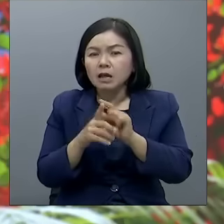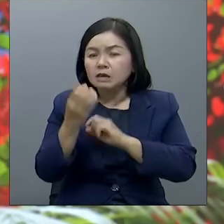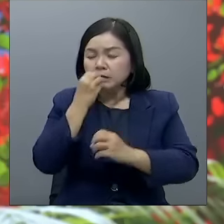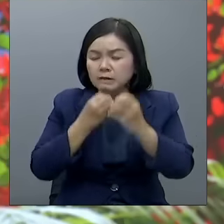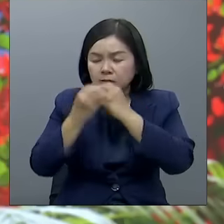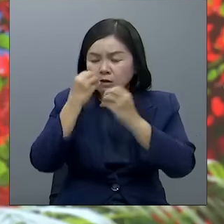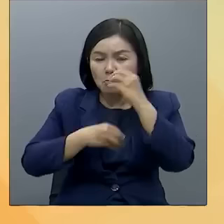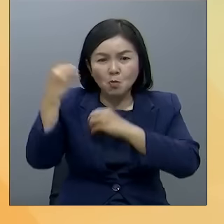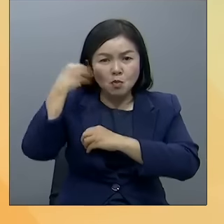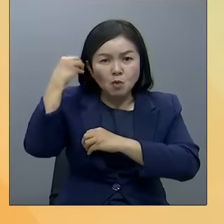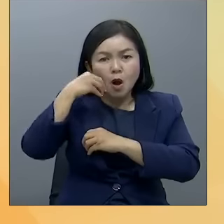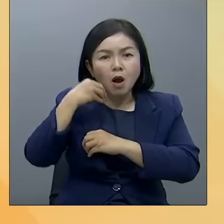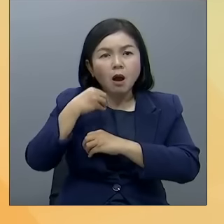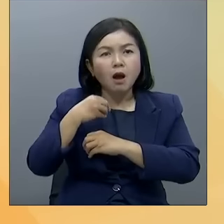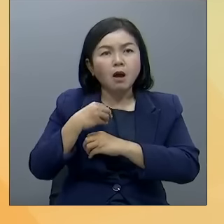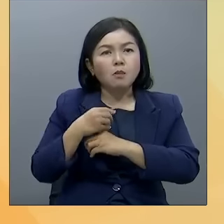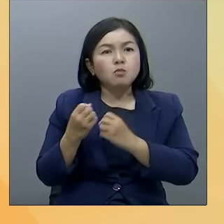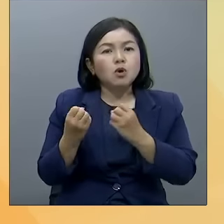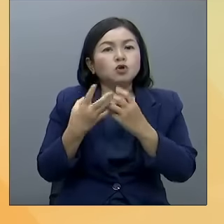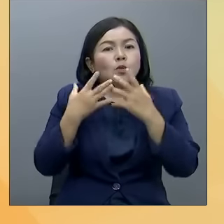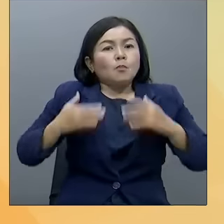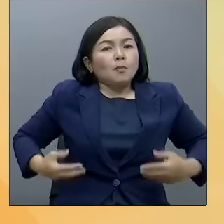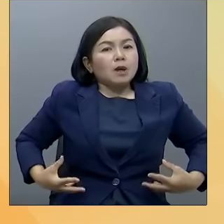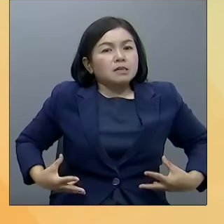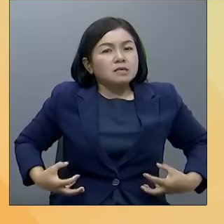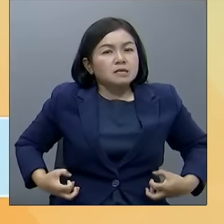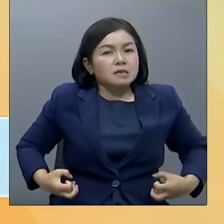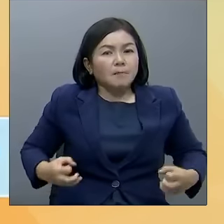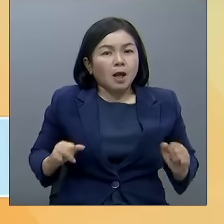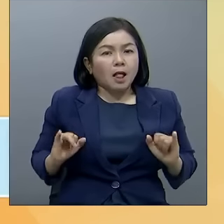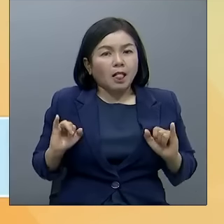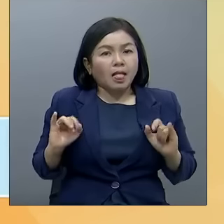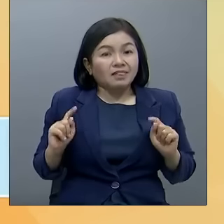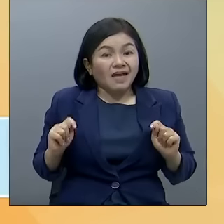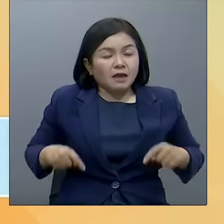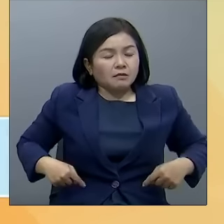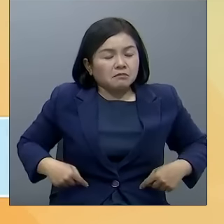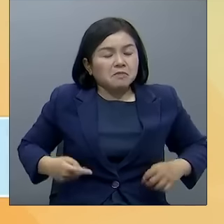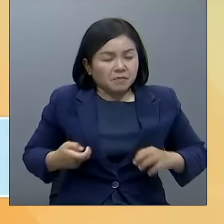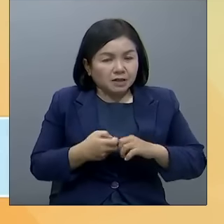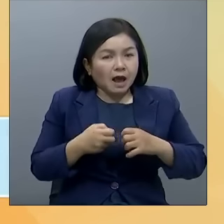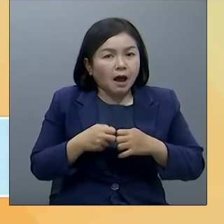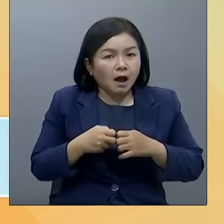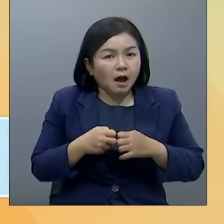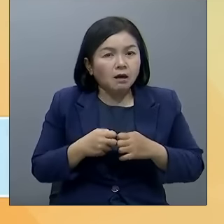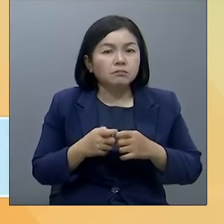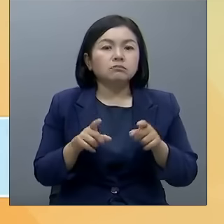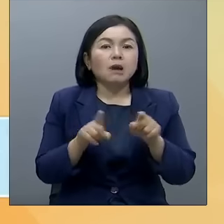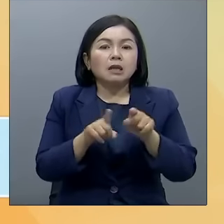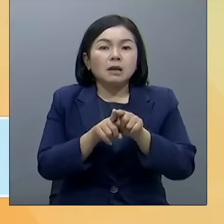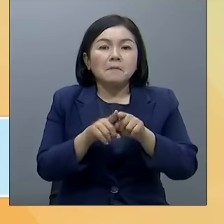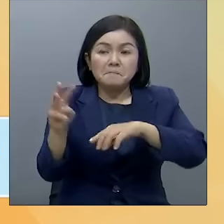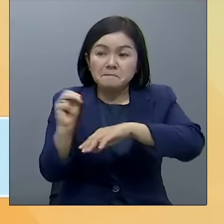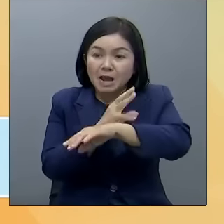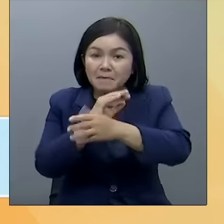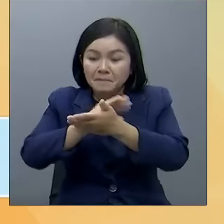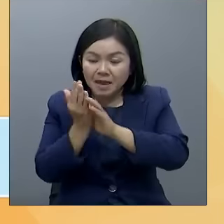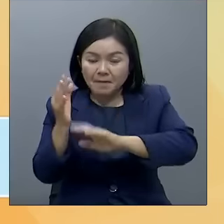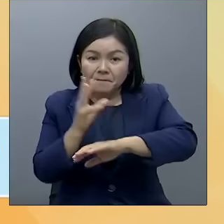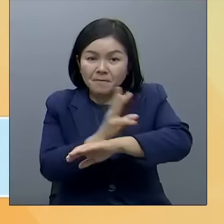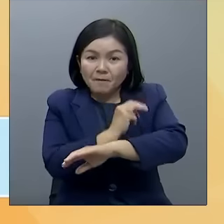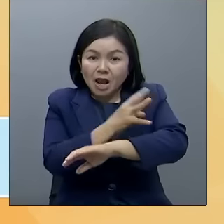อเนื่องเนี่ยอาจจะทำให้เกิดภาวะไตเสื่อมหรือไตเรื้อรังนะครับรวมไปจนถึงนะครับภาวะมะเร็งในทางเดินปัสส